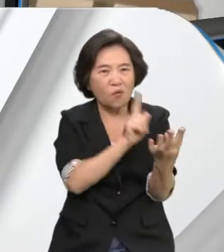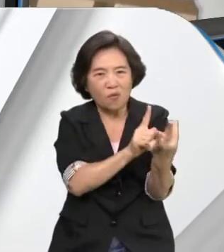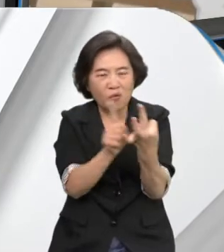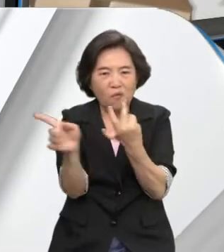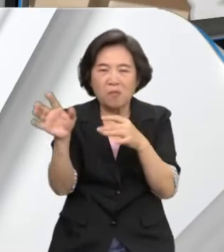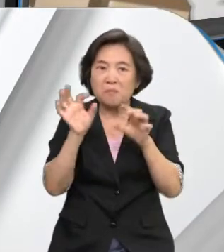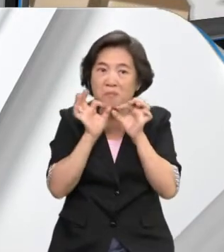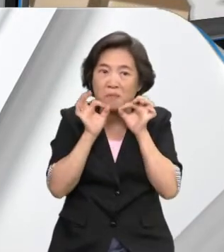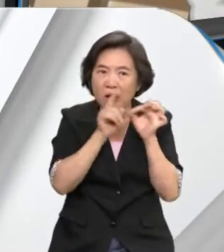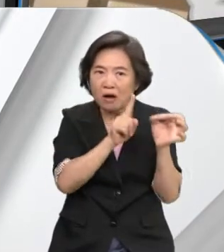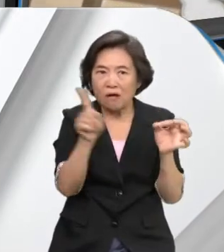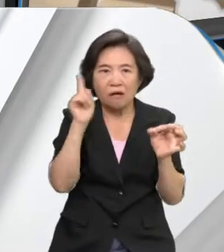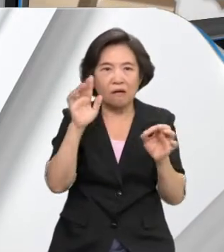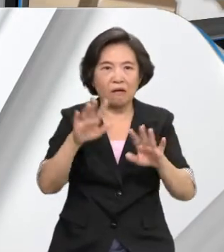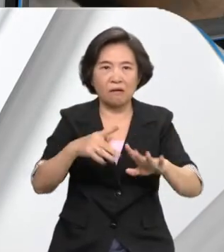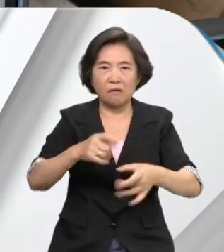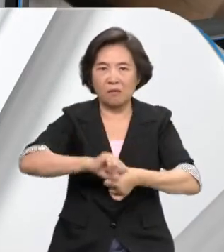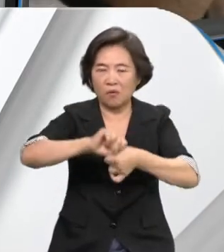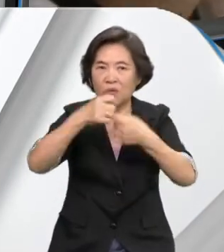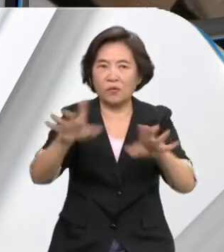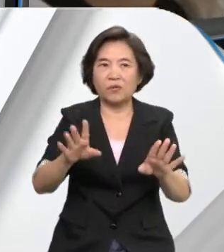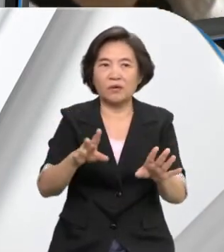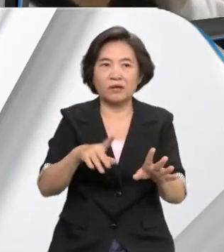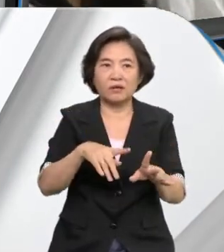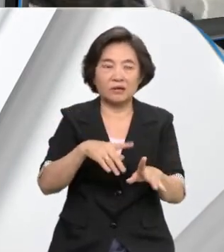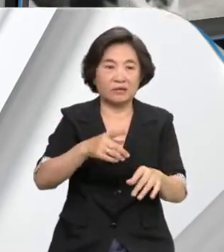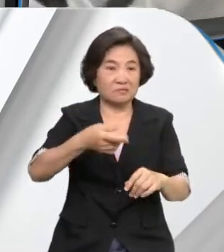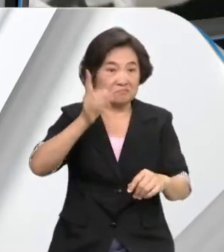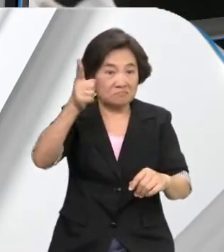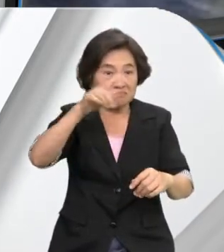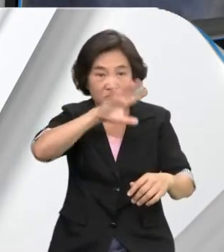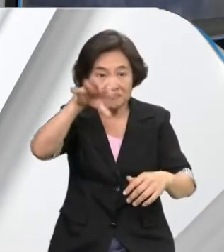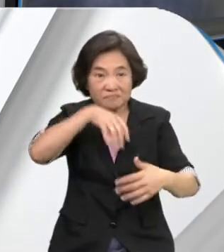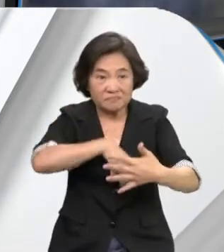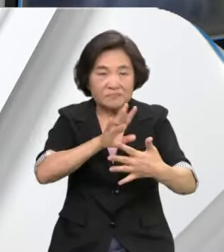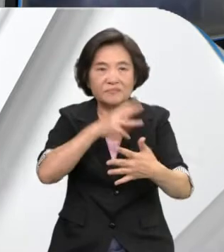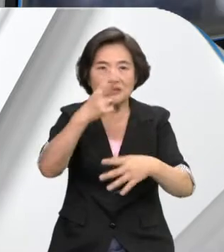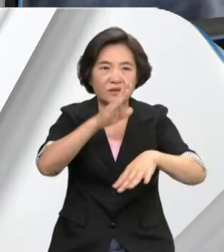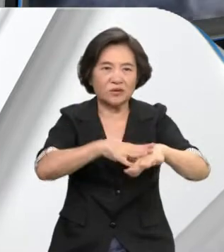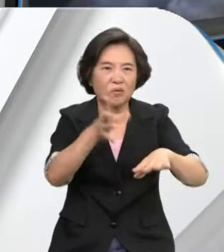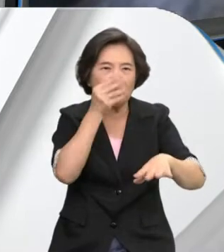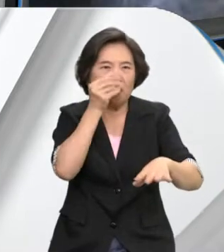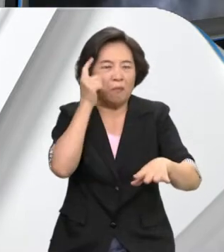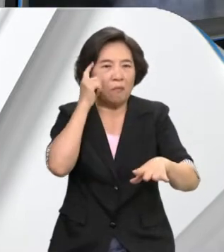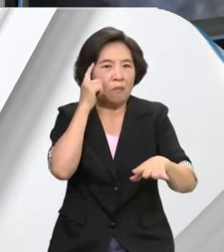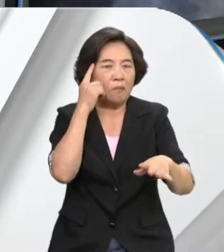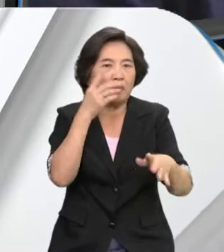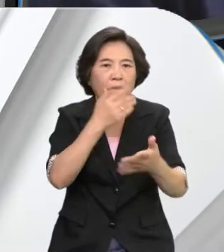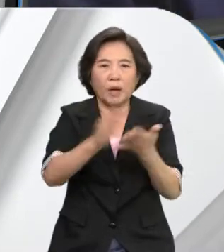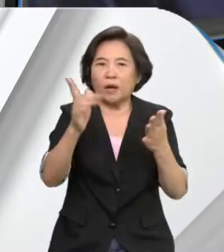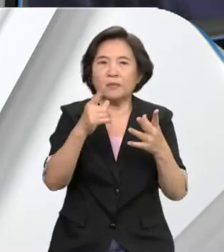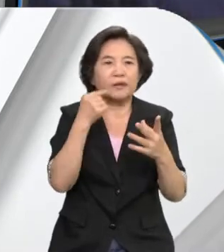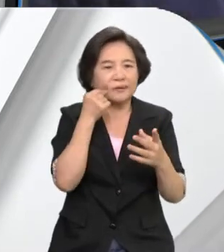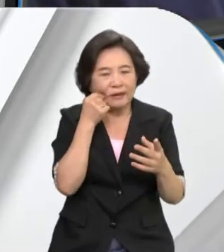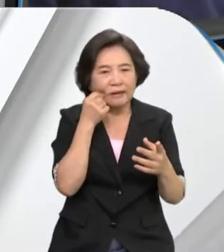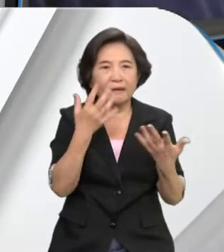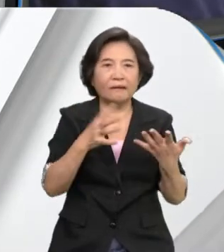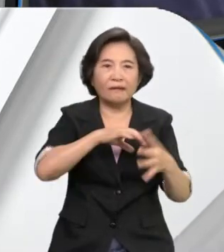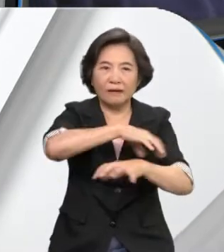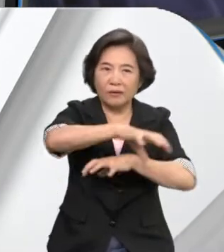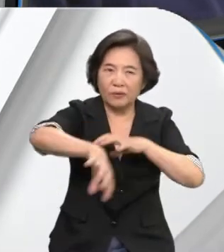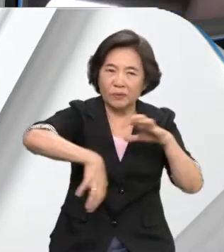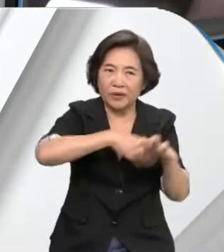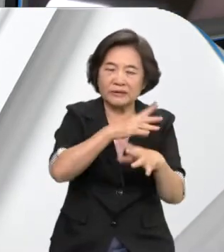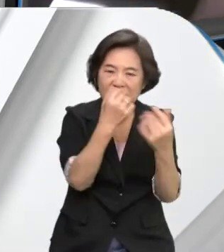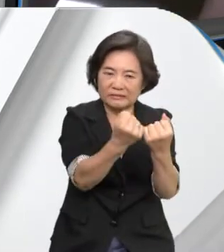脑神经病变的相关癌症，这就显明的关系。其中三手站因为很难消除，很有可能